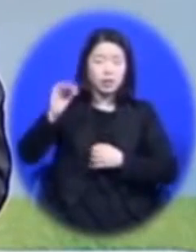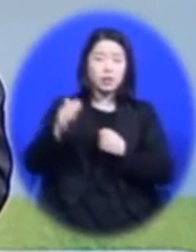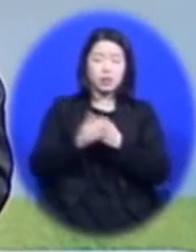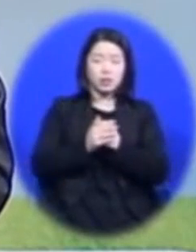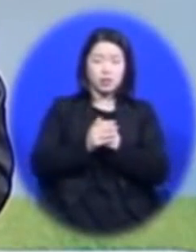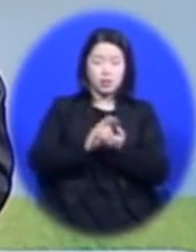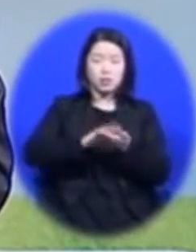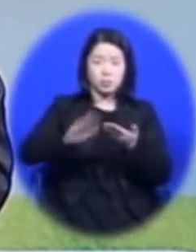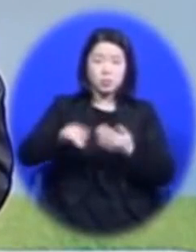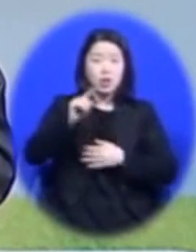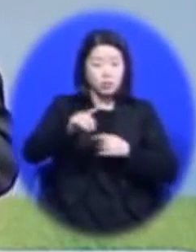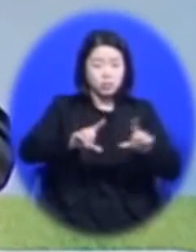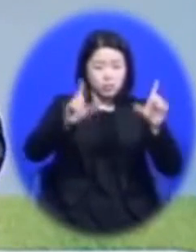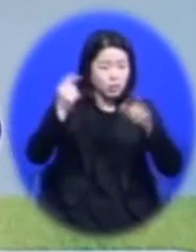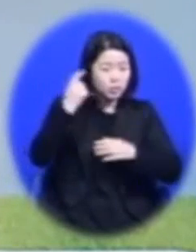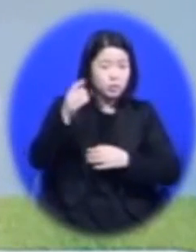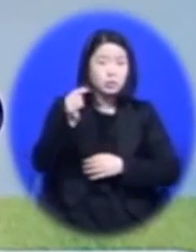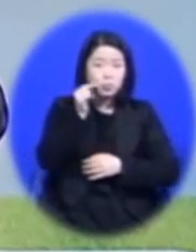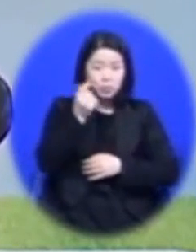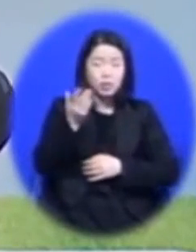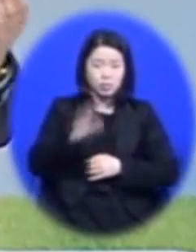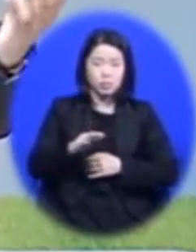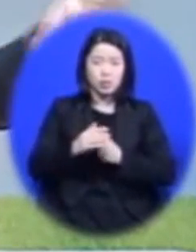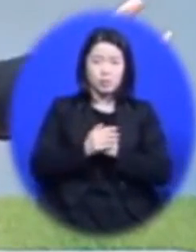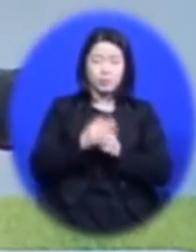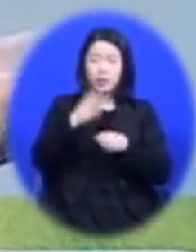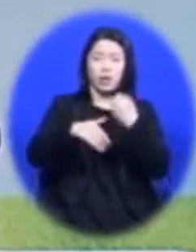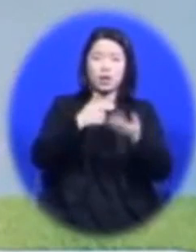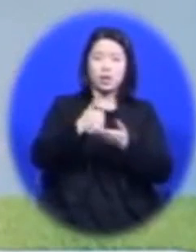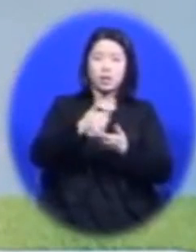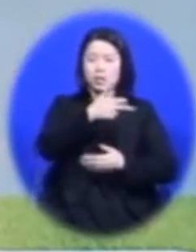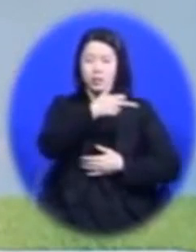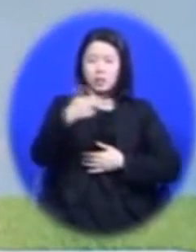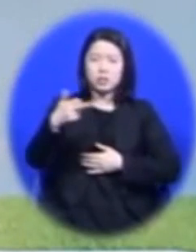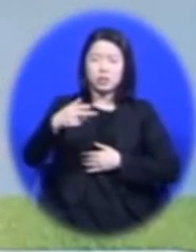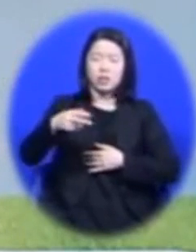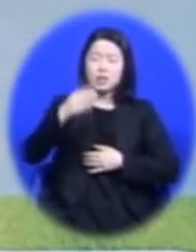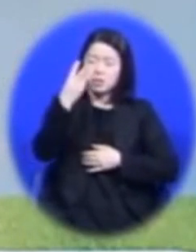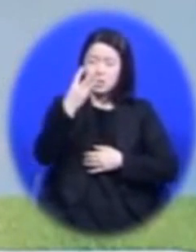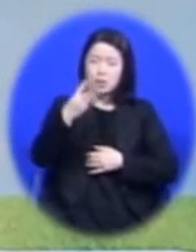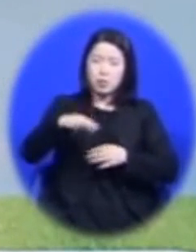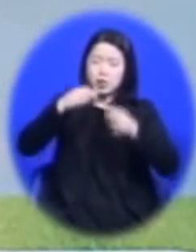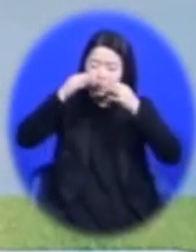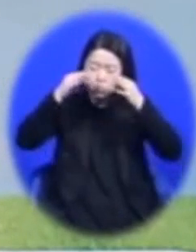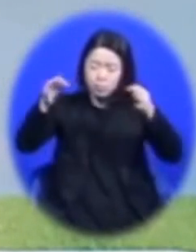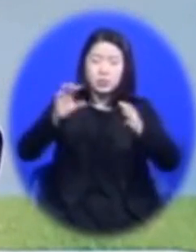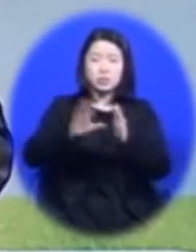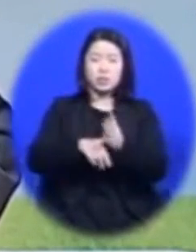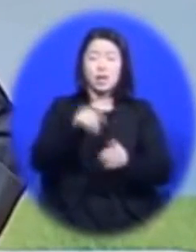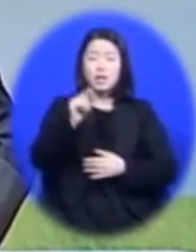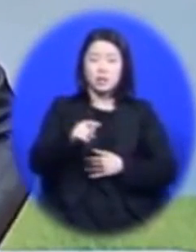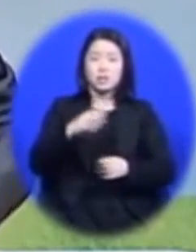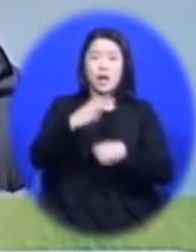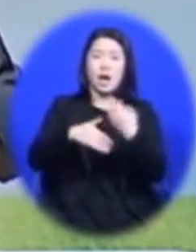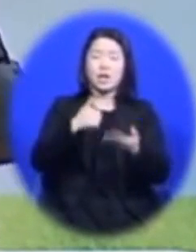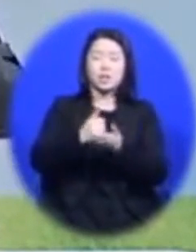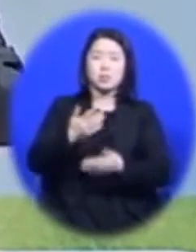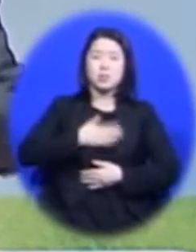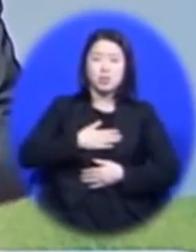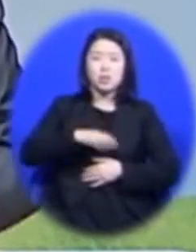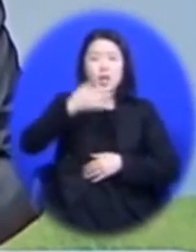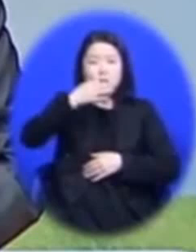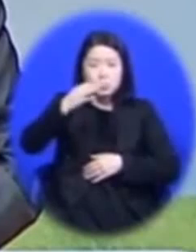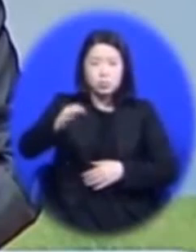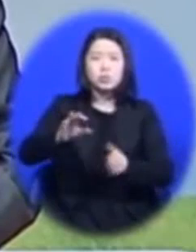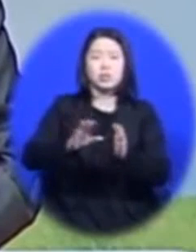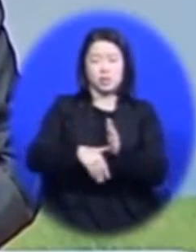들었는데 제가 하나님 세 번 크게 하나님을 부르짖을 때 그건 하나님께서 저를 부르실